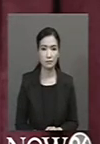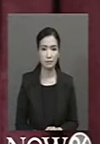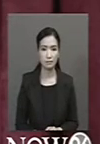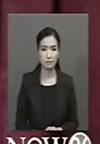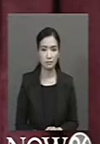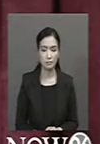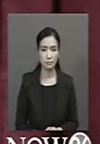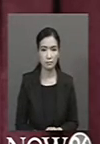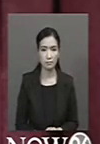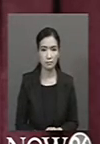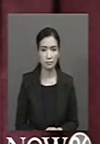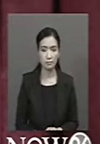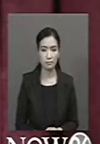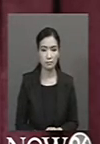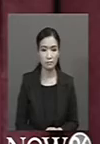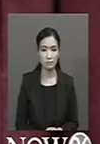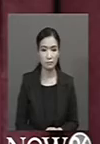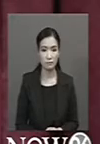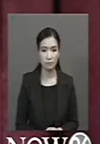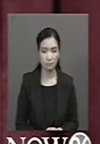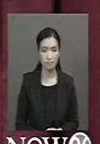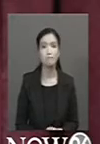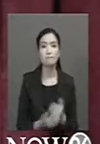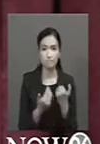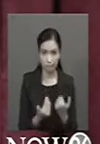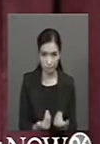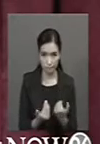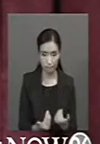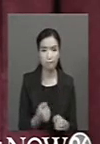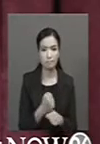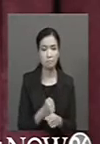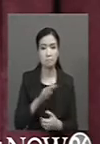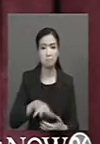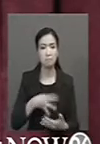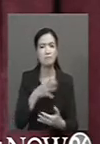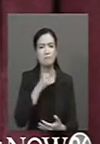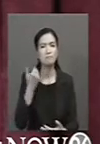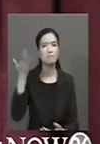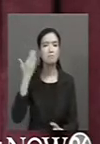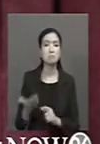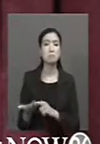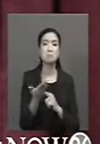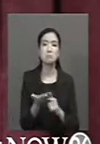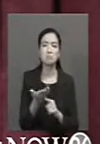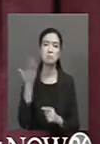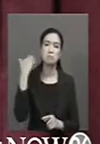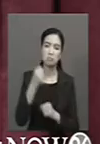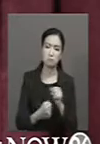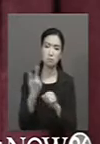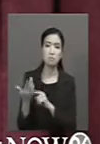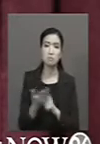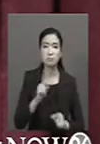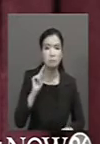วันนี้ก็ทำนาทีเดียวต้องเอาสถานการณ์ปัจจุบันมาจับอย่าเอาแผนเดิมที่เคยเสนอมาตลอดเวลาที่ผ่านมาหลายสิบปีเอาม